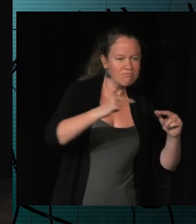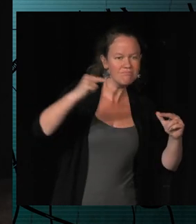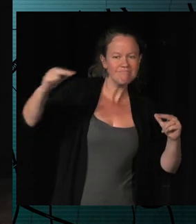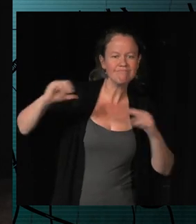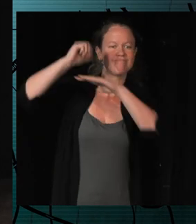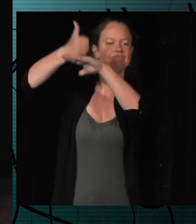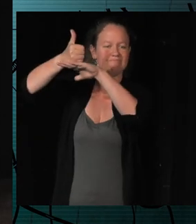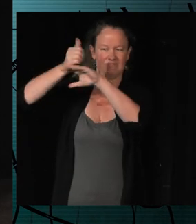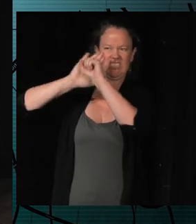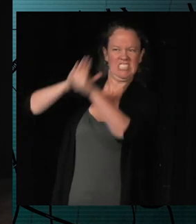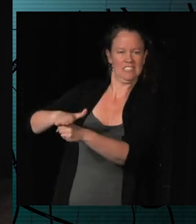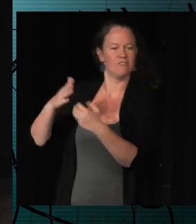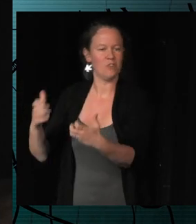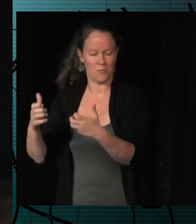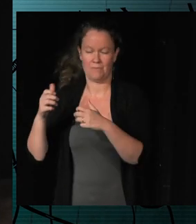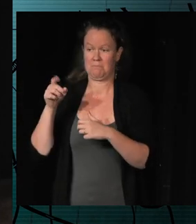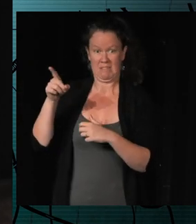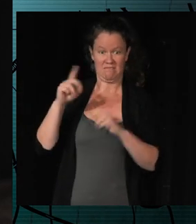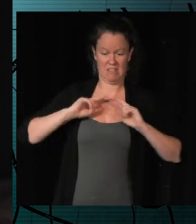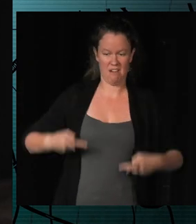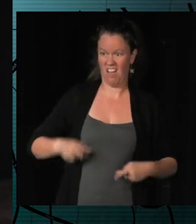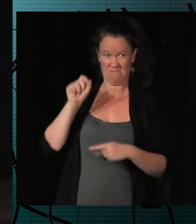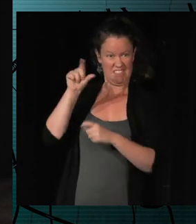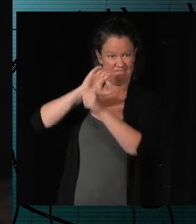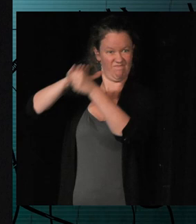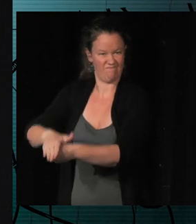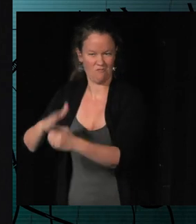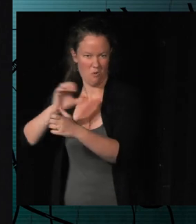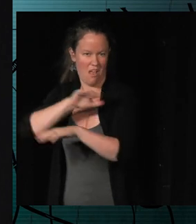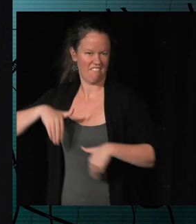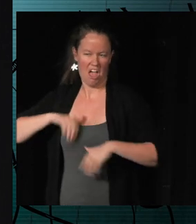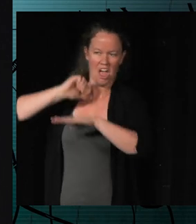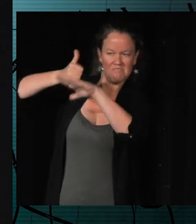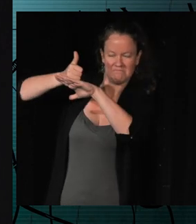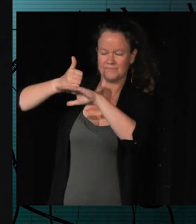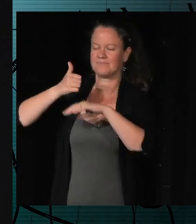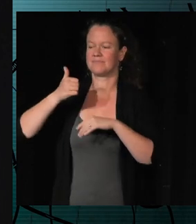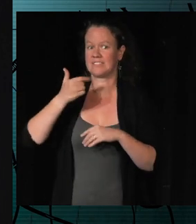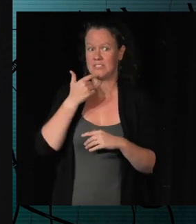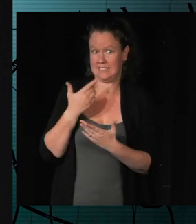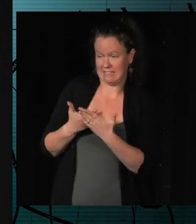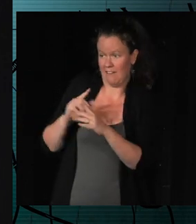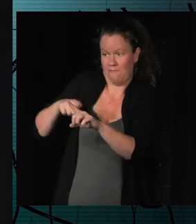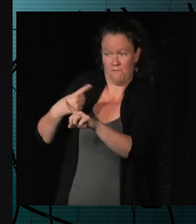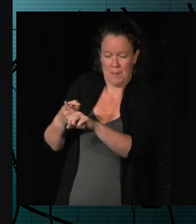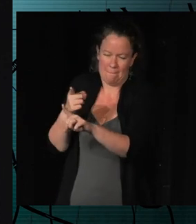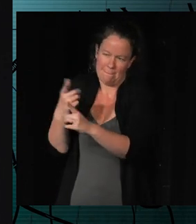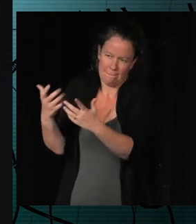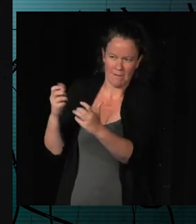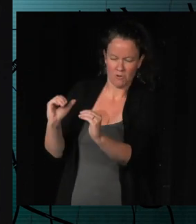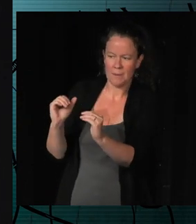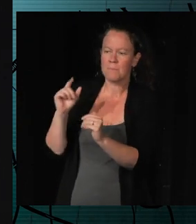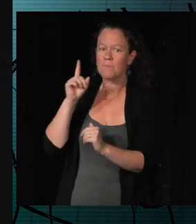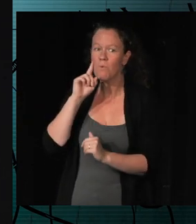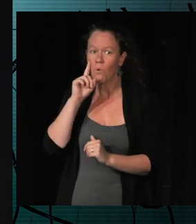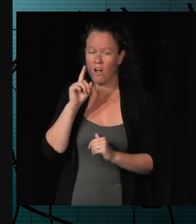choix d'adaptation qui sontah particuliers mais qui a donne un petit caché au film qui est que ils ont enfin Gans a essayé de